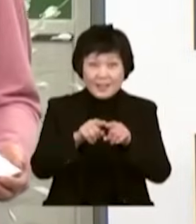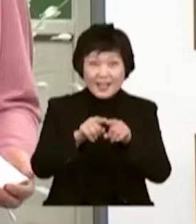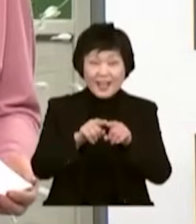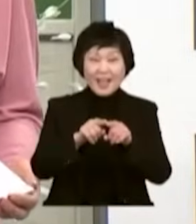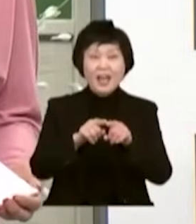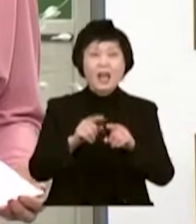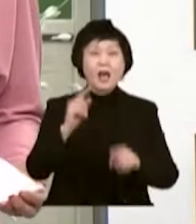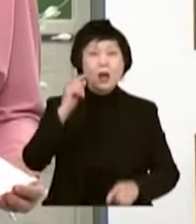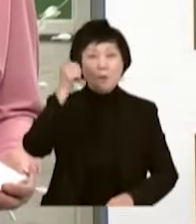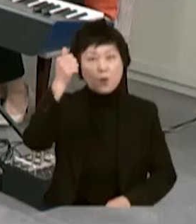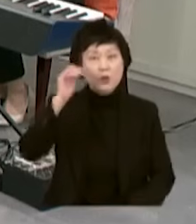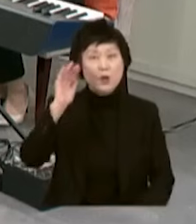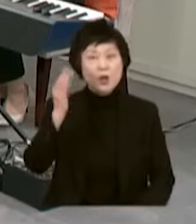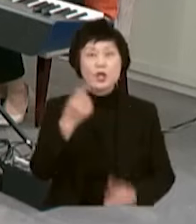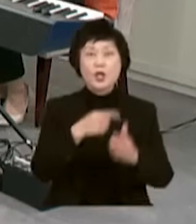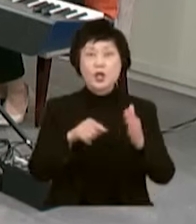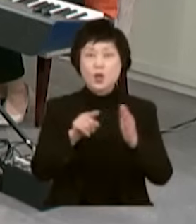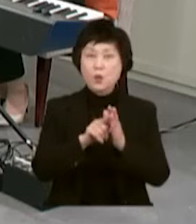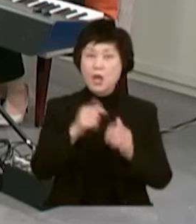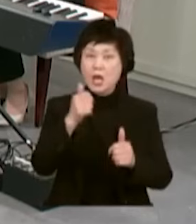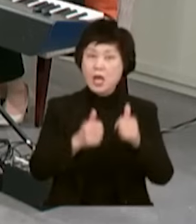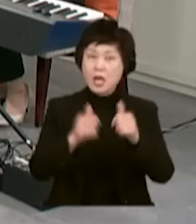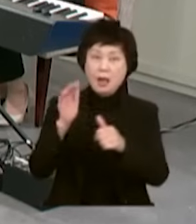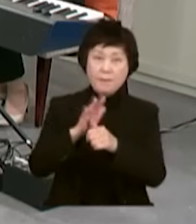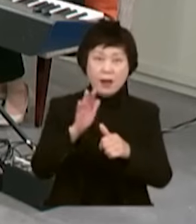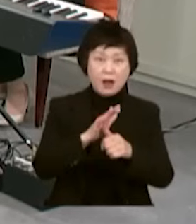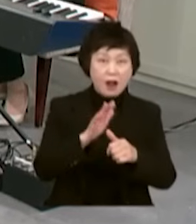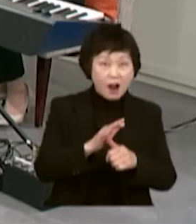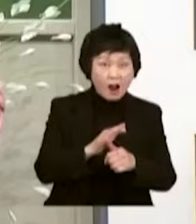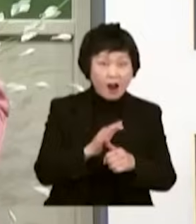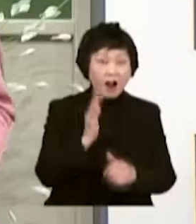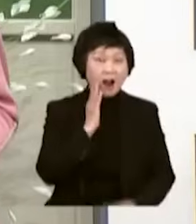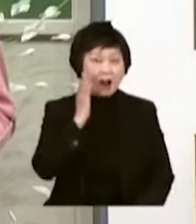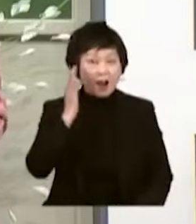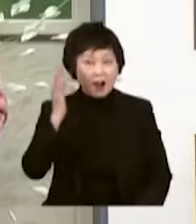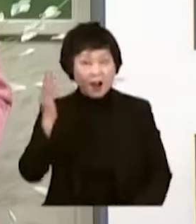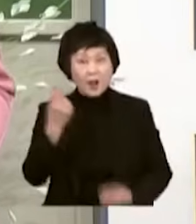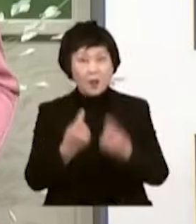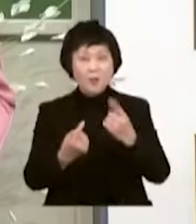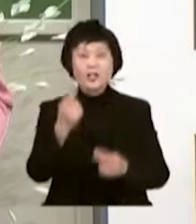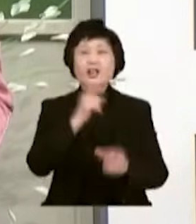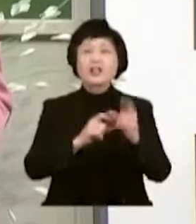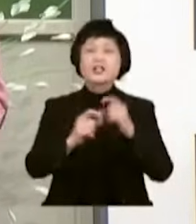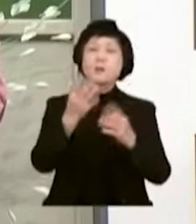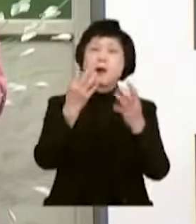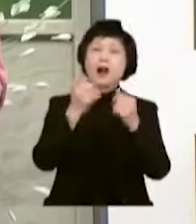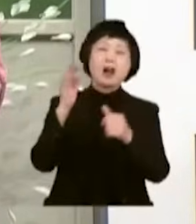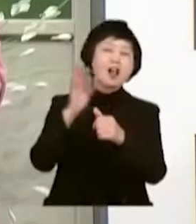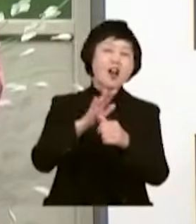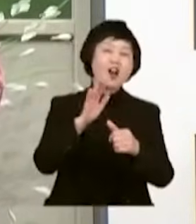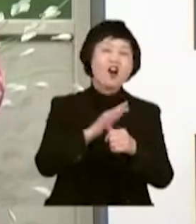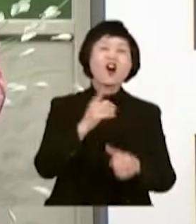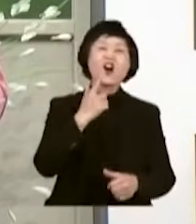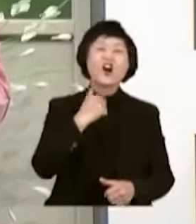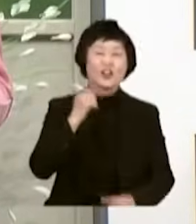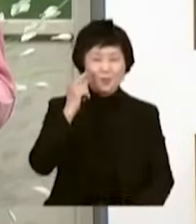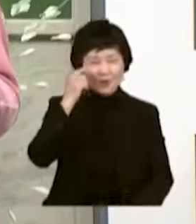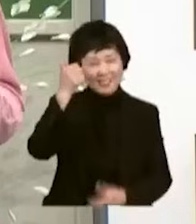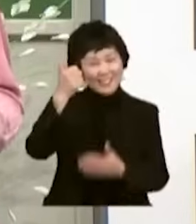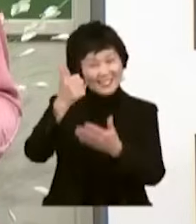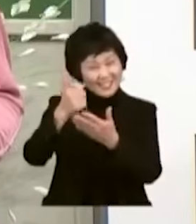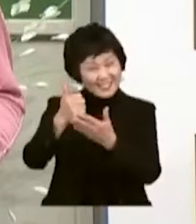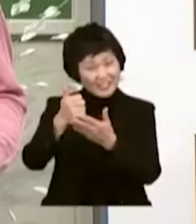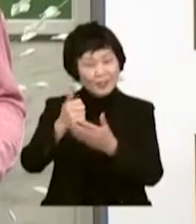10전 11기 맞습니다. 정말 제가 이제 지난 시간에 얘기했잖아요. 네. 낙엽보다 더 많이 떨어지셨다고. 아니